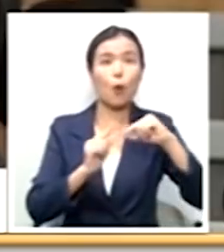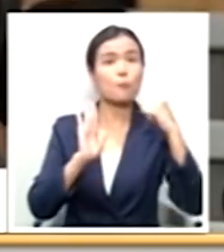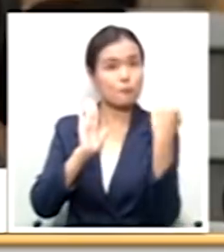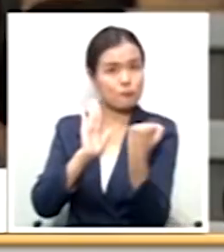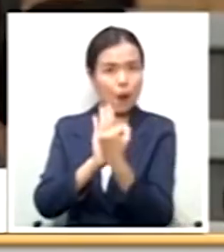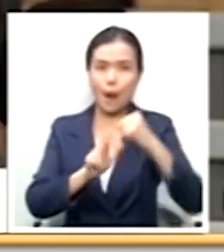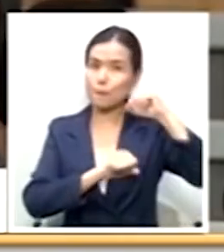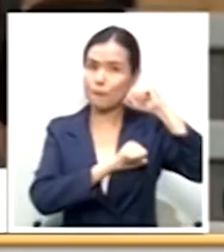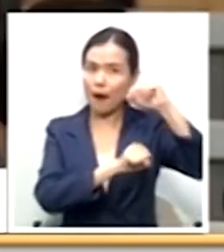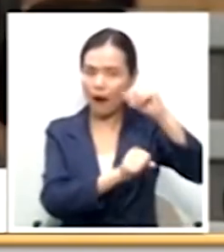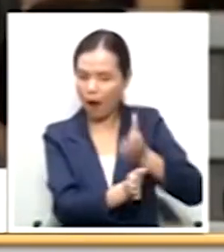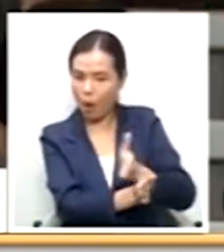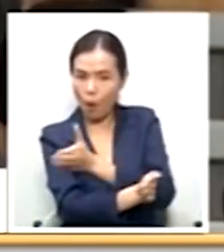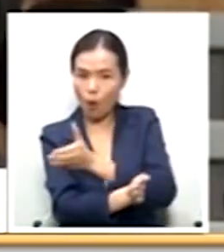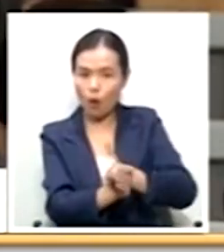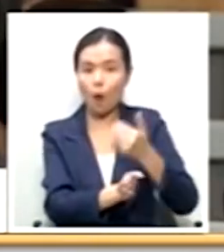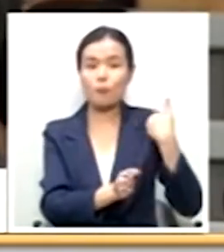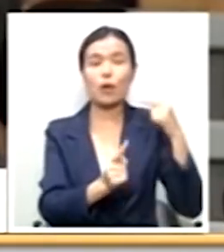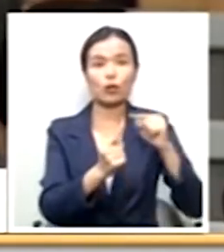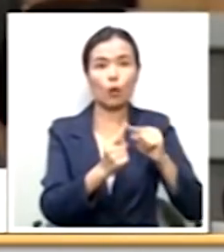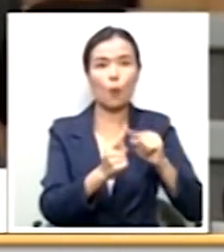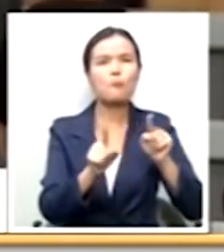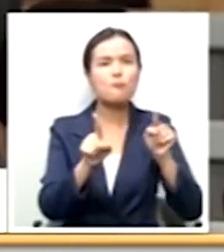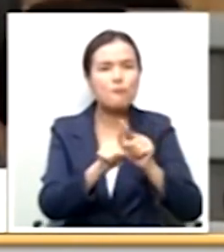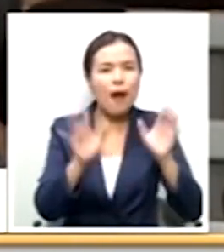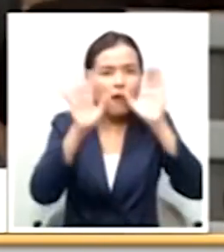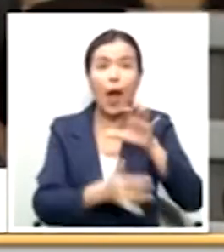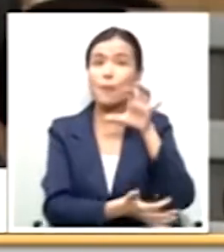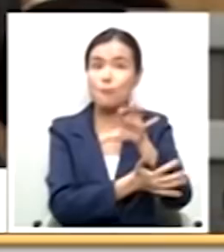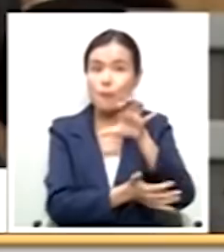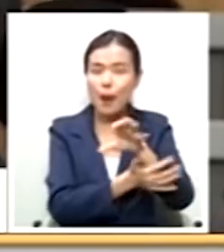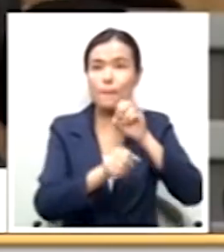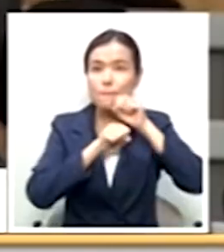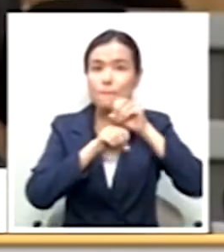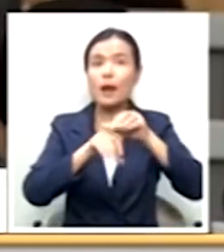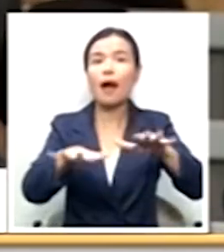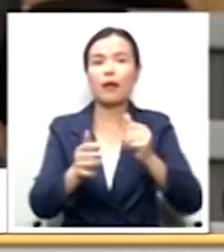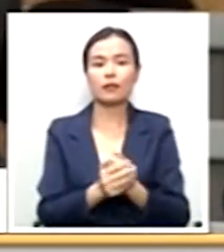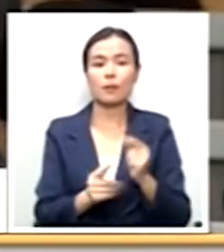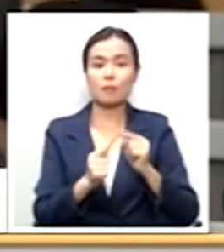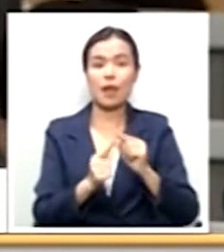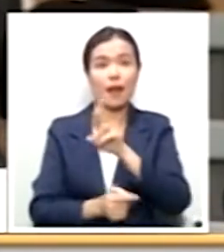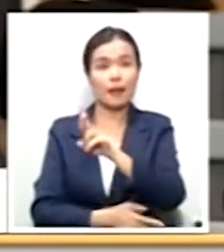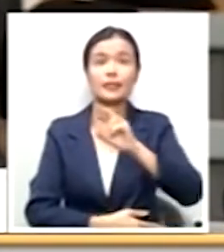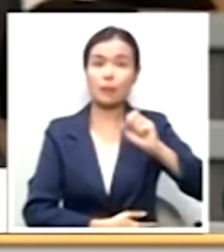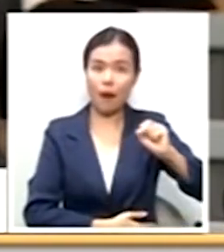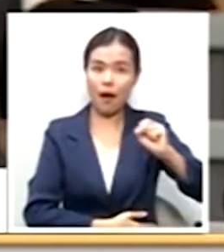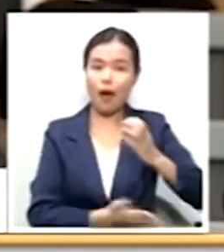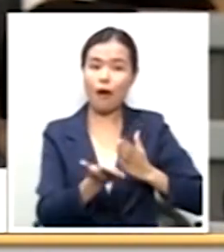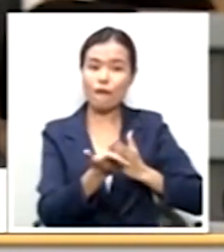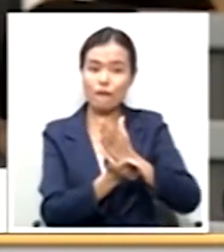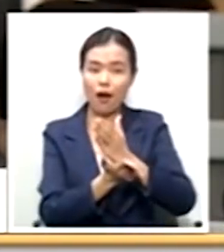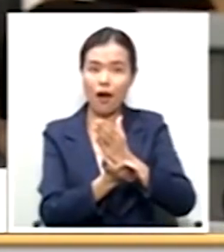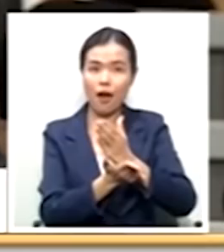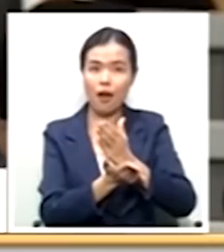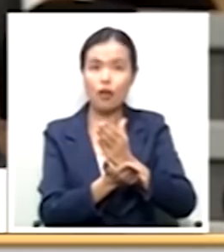ใช้ไปพลางก่อนให้มันมีผลดังเช่นพระราชบัญญัติแล้วหลังจากนั้นจึงให้รัฐสภาหรือฝ่ายนิติบัญญัติ